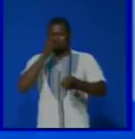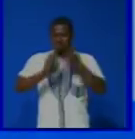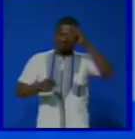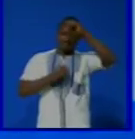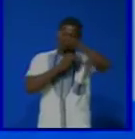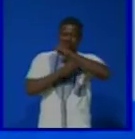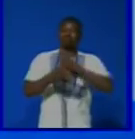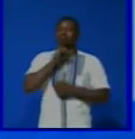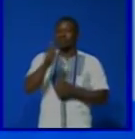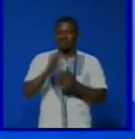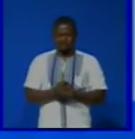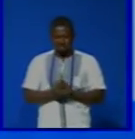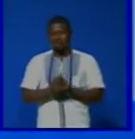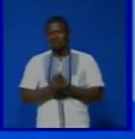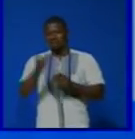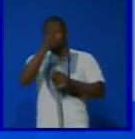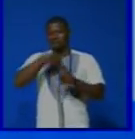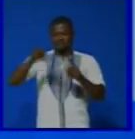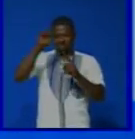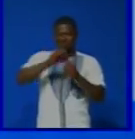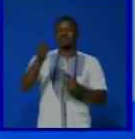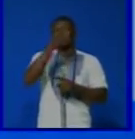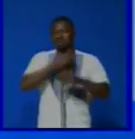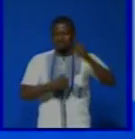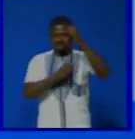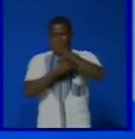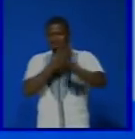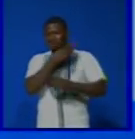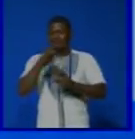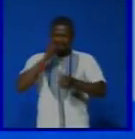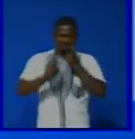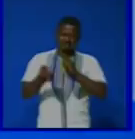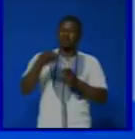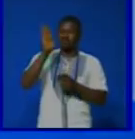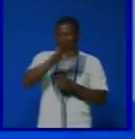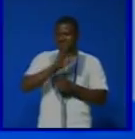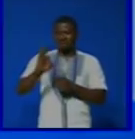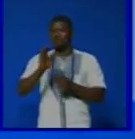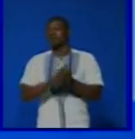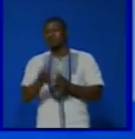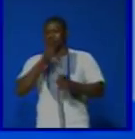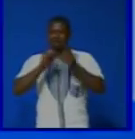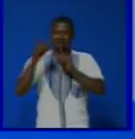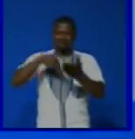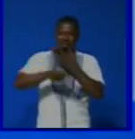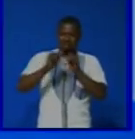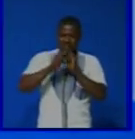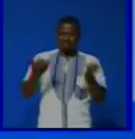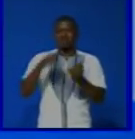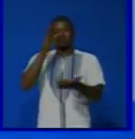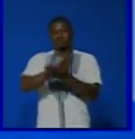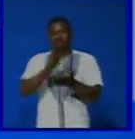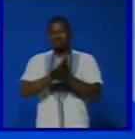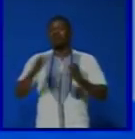La situation sécuritaire et les menaces qui pèsent sur le Burkina, sujet à la une des quotidiens de ce lundi, les journaux proposent